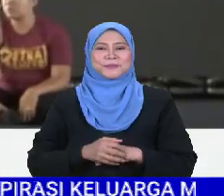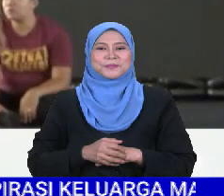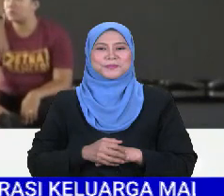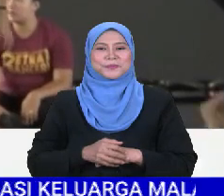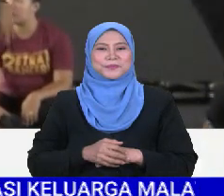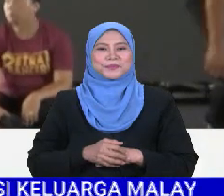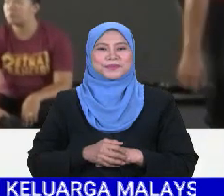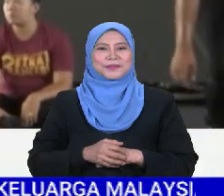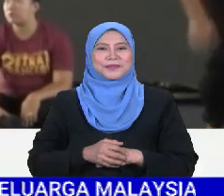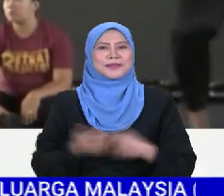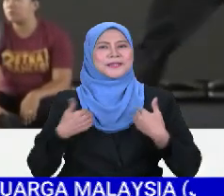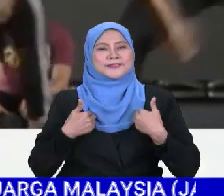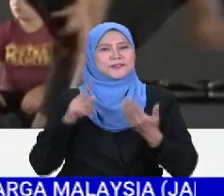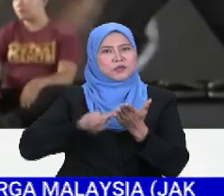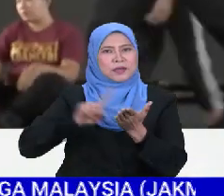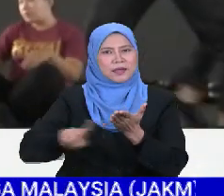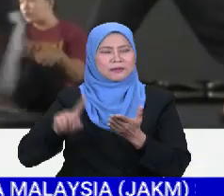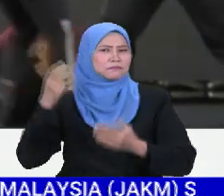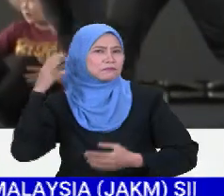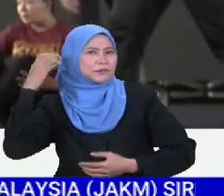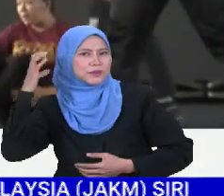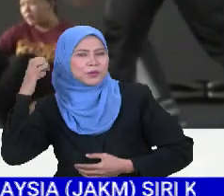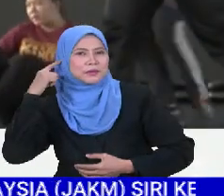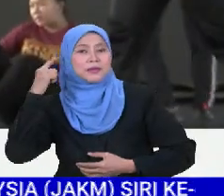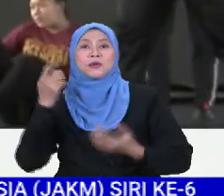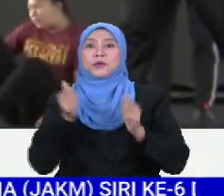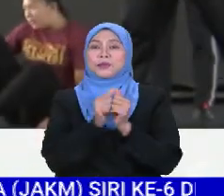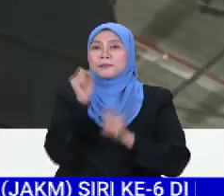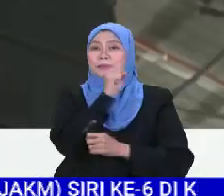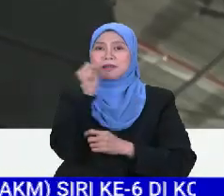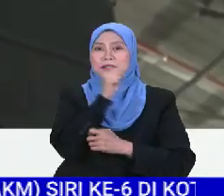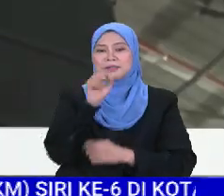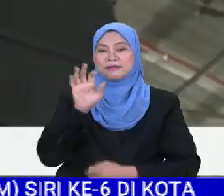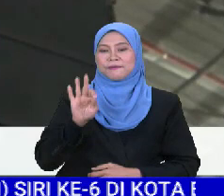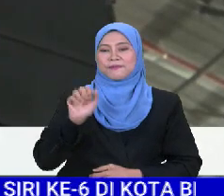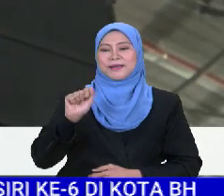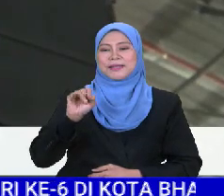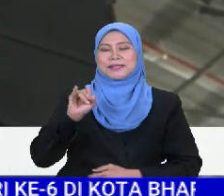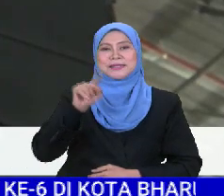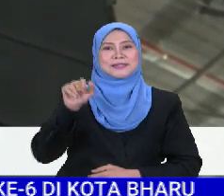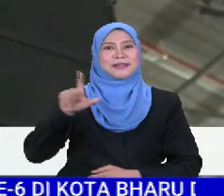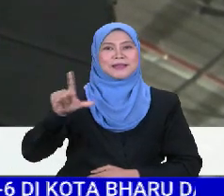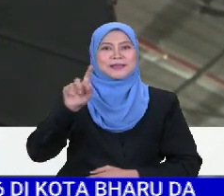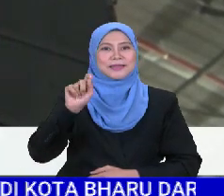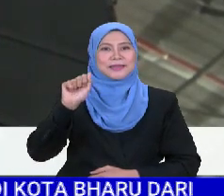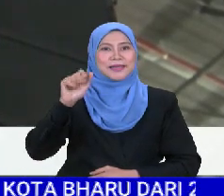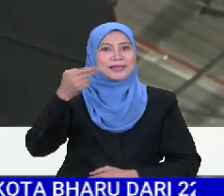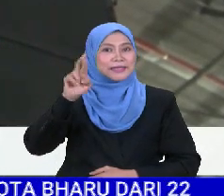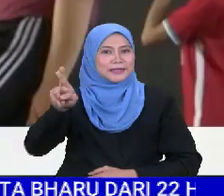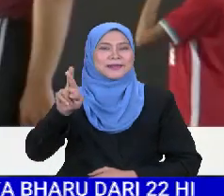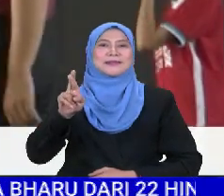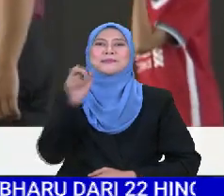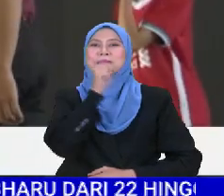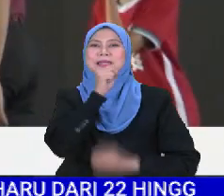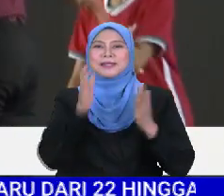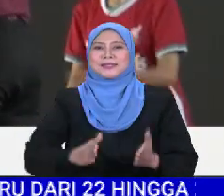mengadakan soundcheck bersama penyanyi jemputan khas kita iaitu Faizal Tahir yang akan mengadakan persembahan pada malam ini, salah seorang artis jemputan